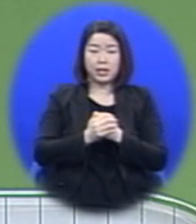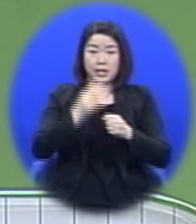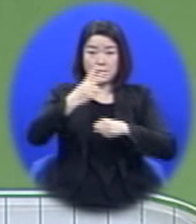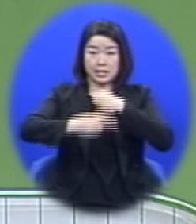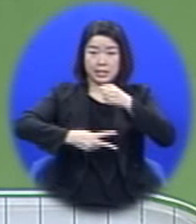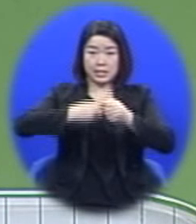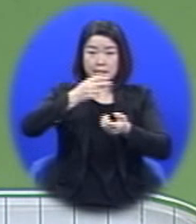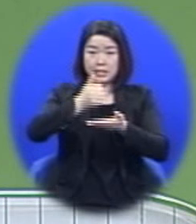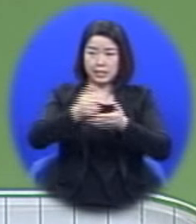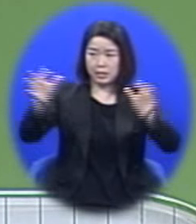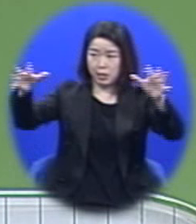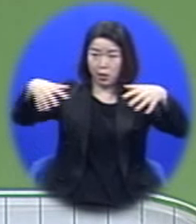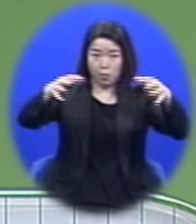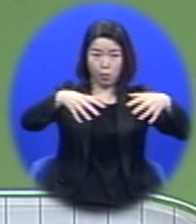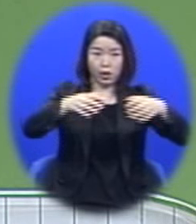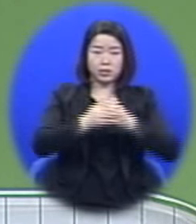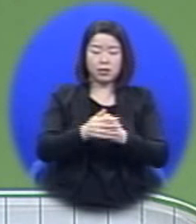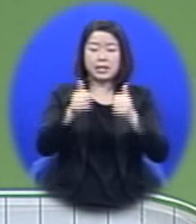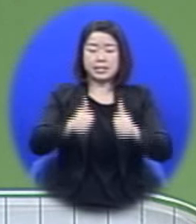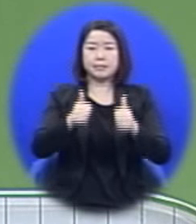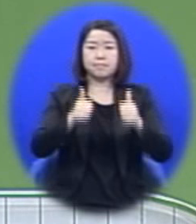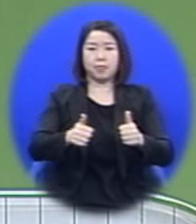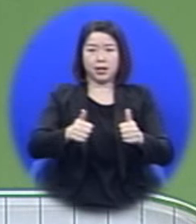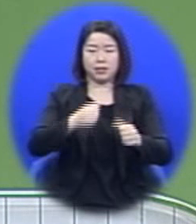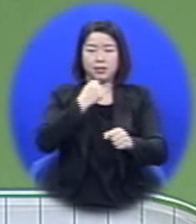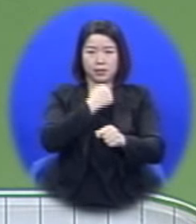신들을 모아들이시고 재판을 하셨다.